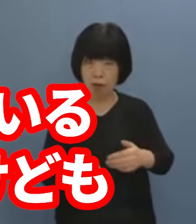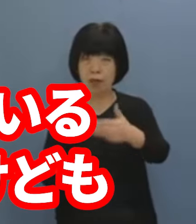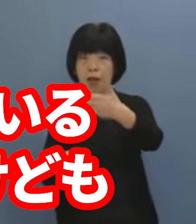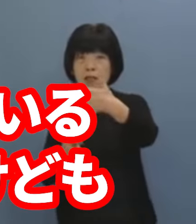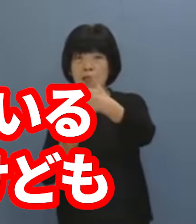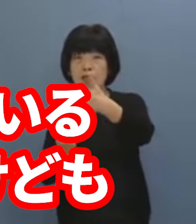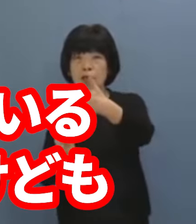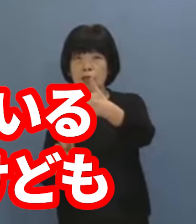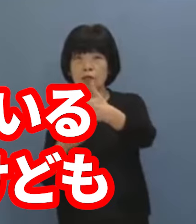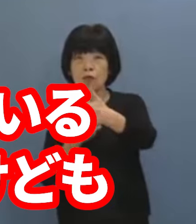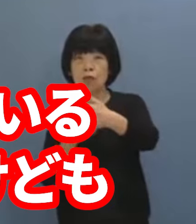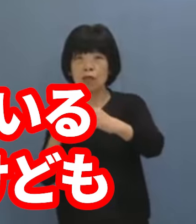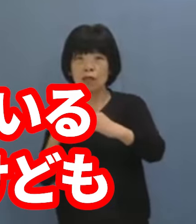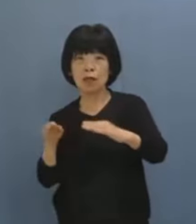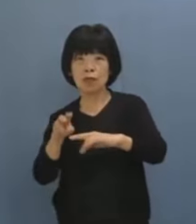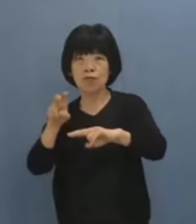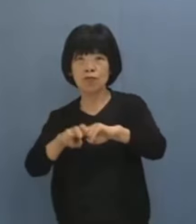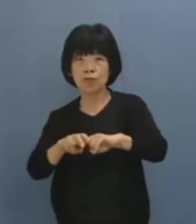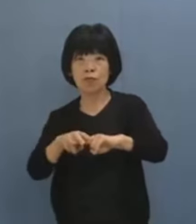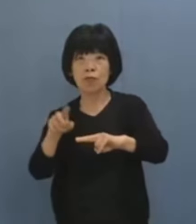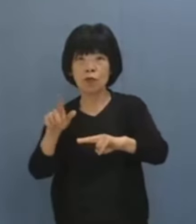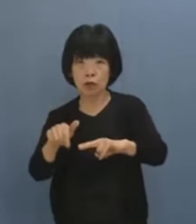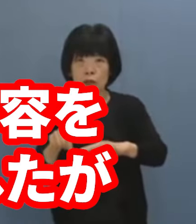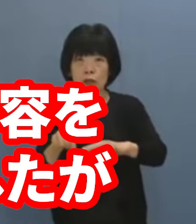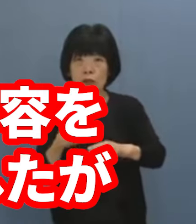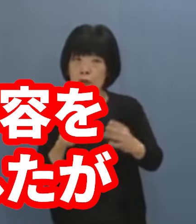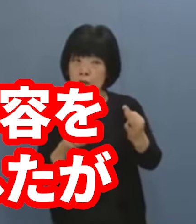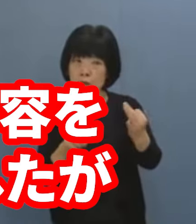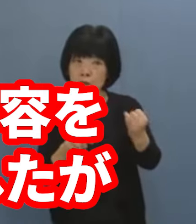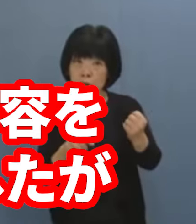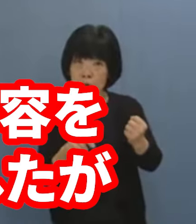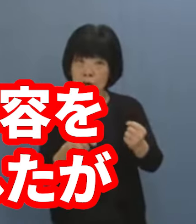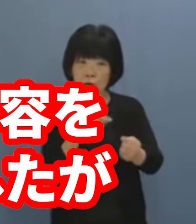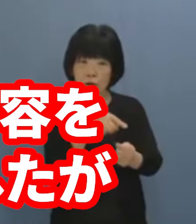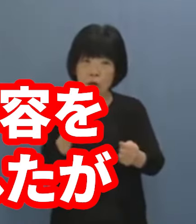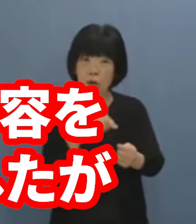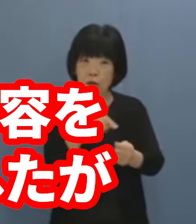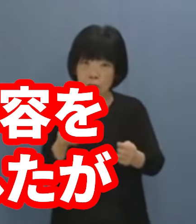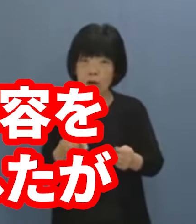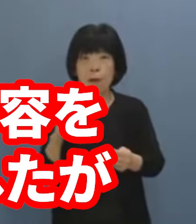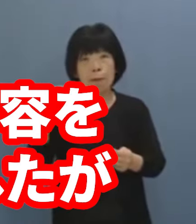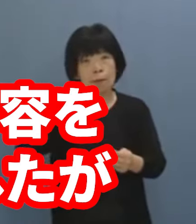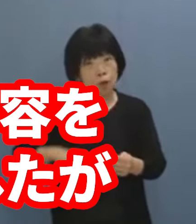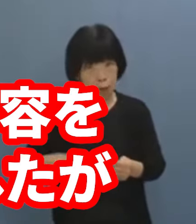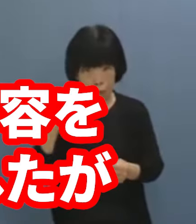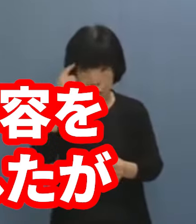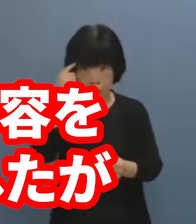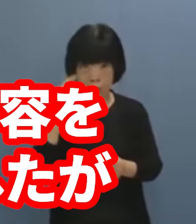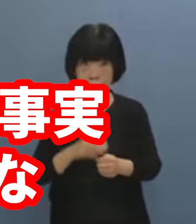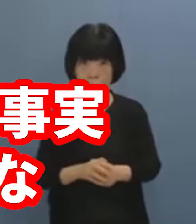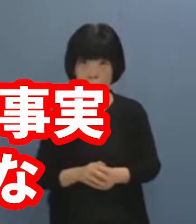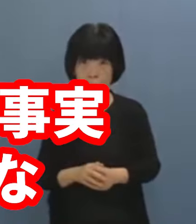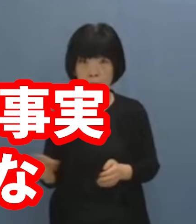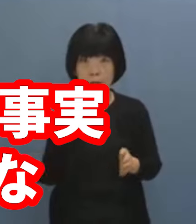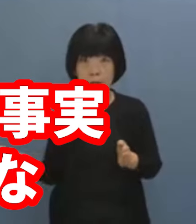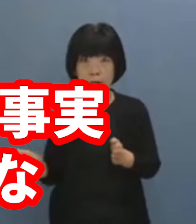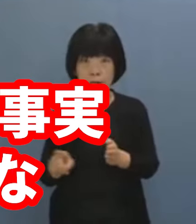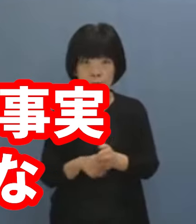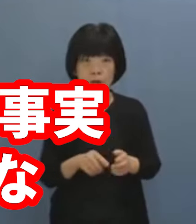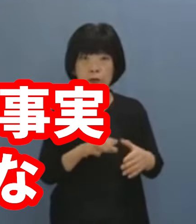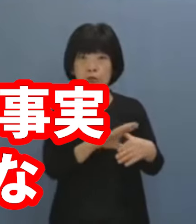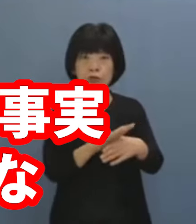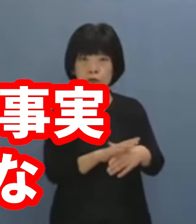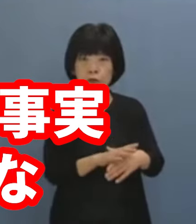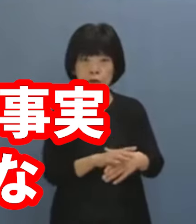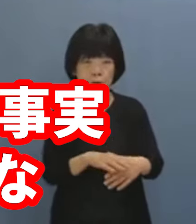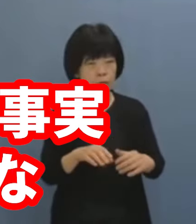認められているという認識だったんですけども、告発文に書かれている内容をこれまで否定されてきましたが、書かれている内容